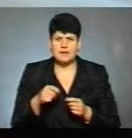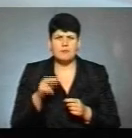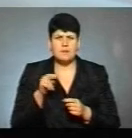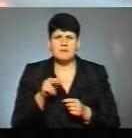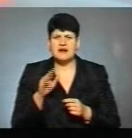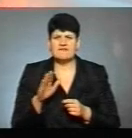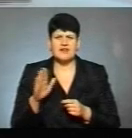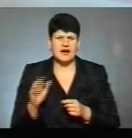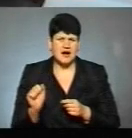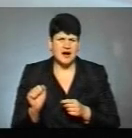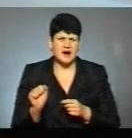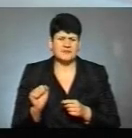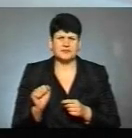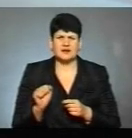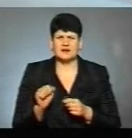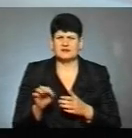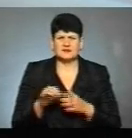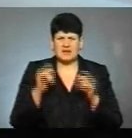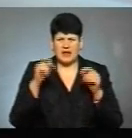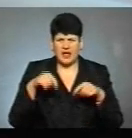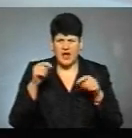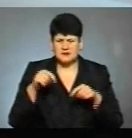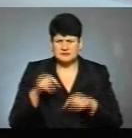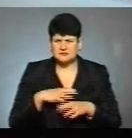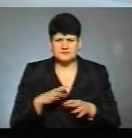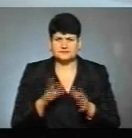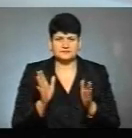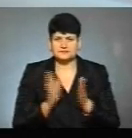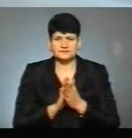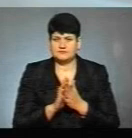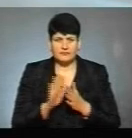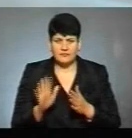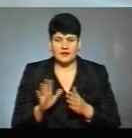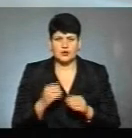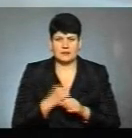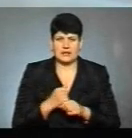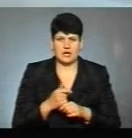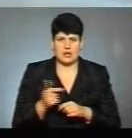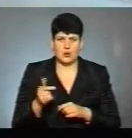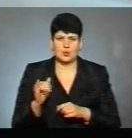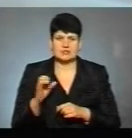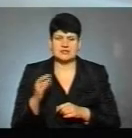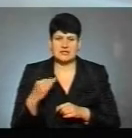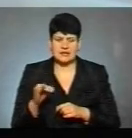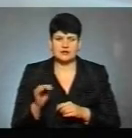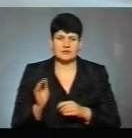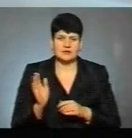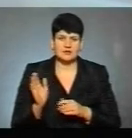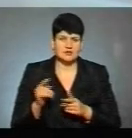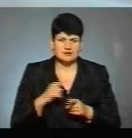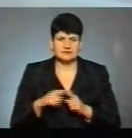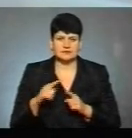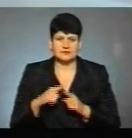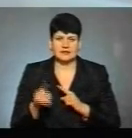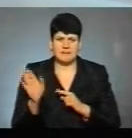ПВА, то він зараз потече і воно не вчіпиться. Такий ми зробили густий, і щоб раз таким